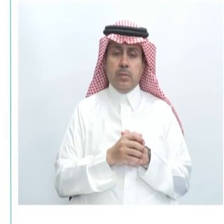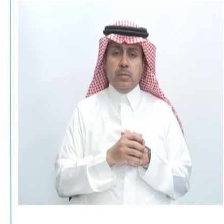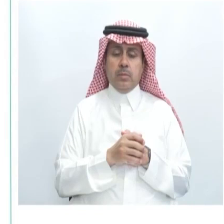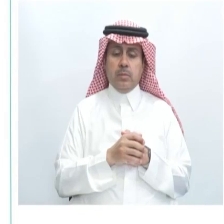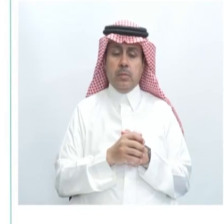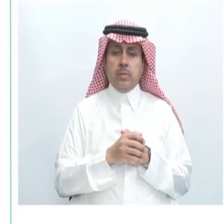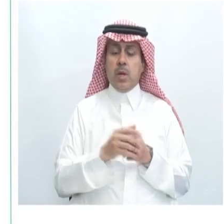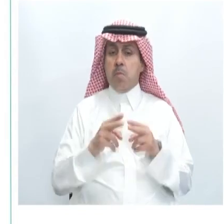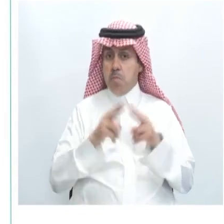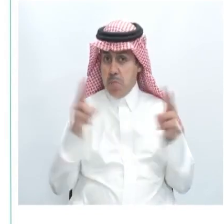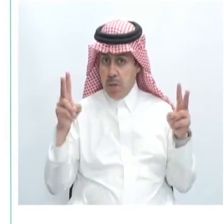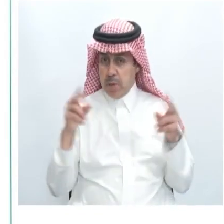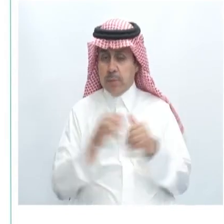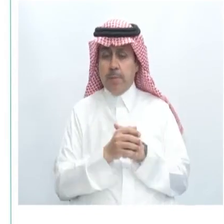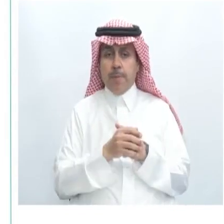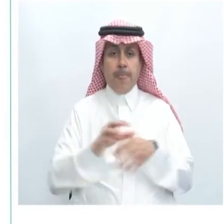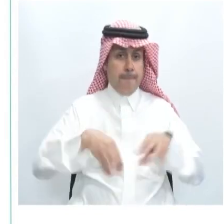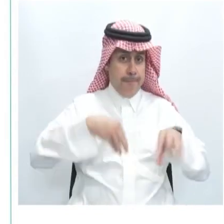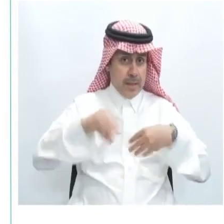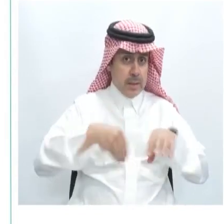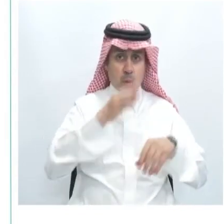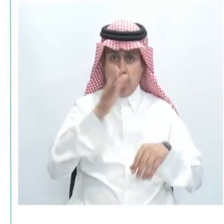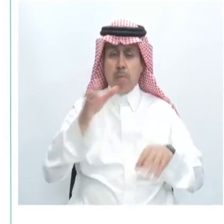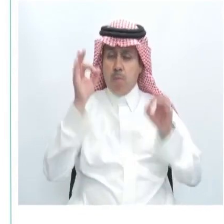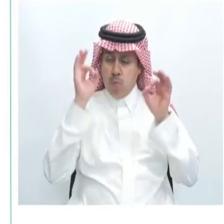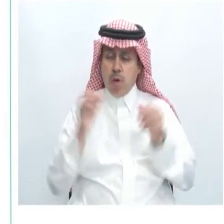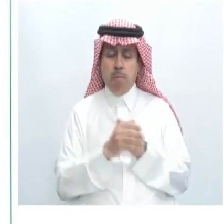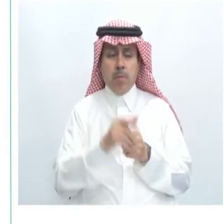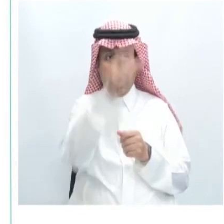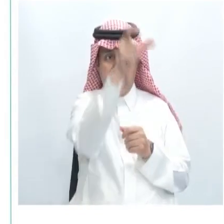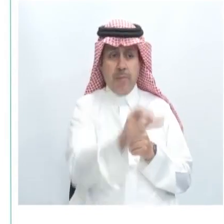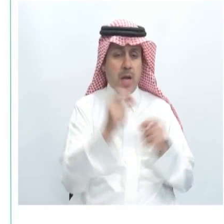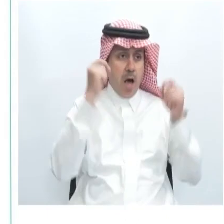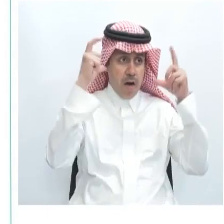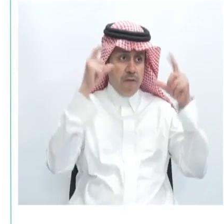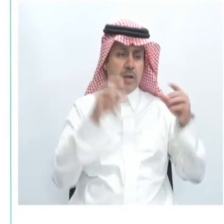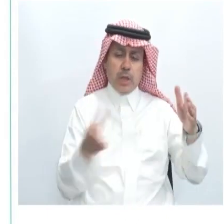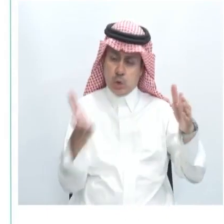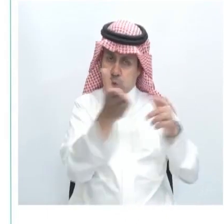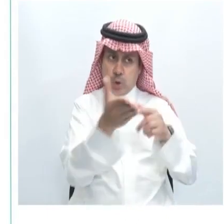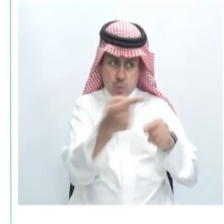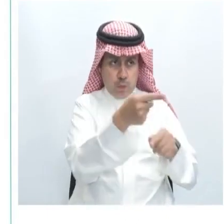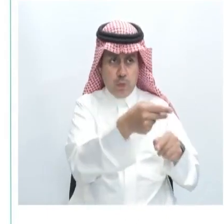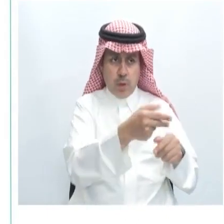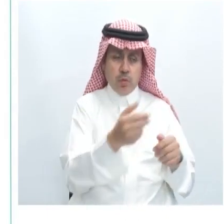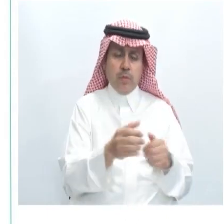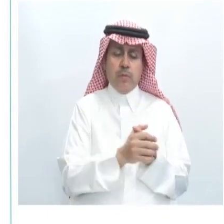جميل نحن ذكرنا ان التسويق مهم جدا لتعريف العميل في المنتج لتذكيره ايضا